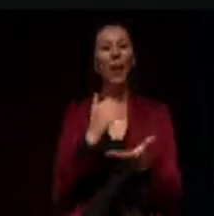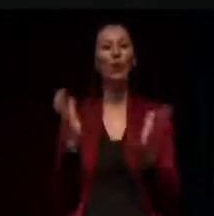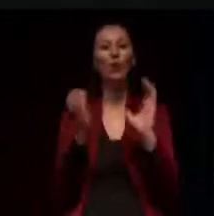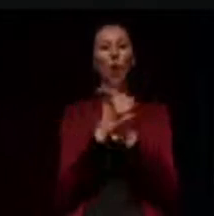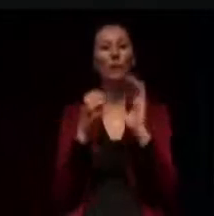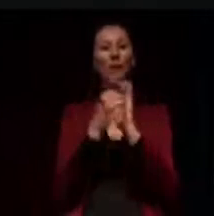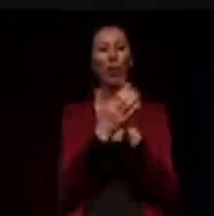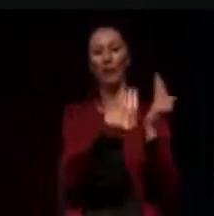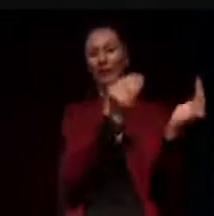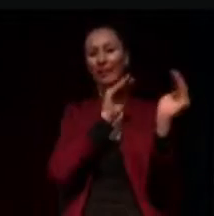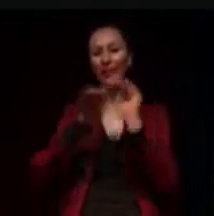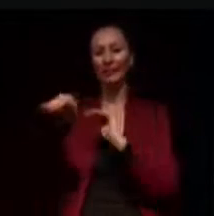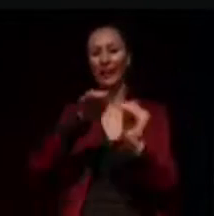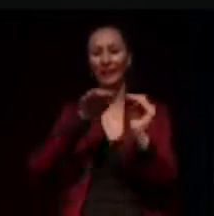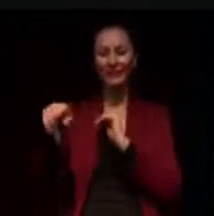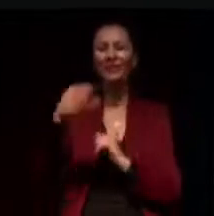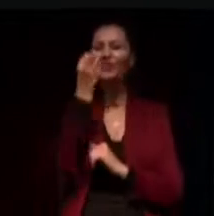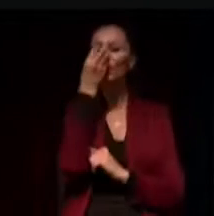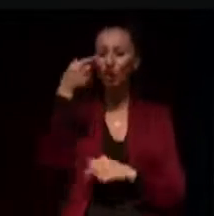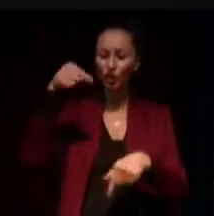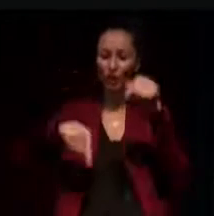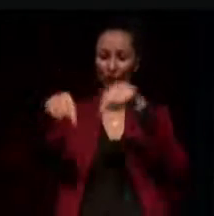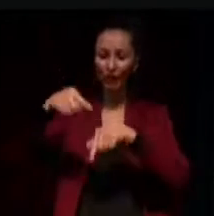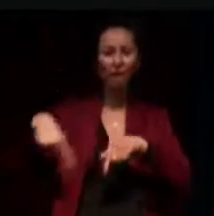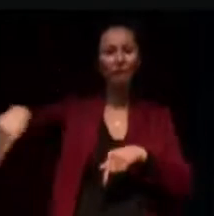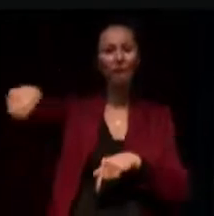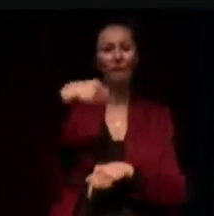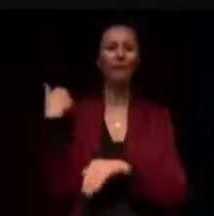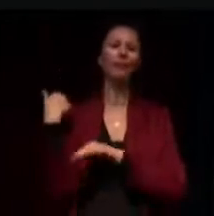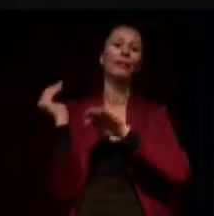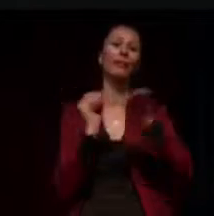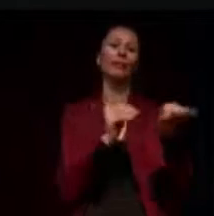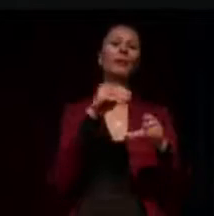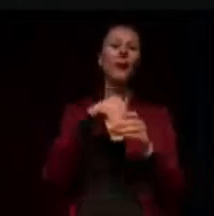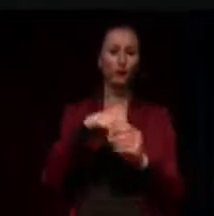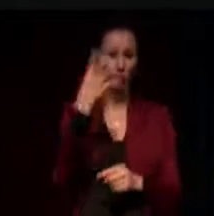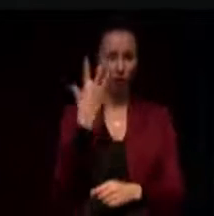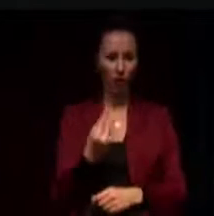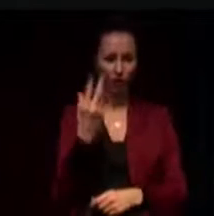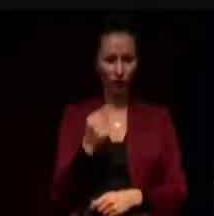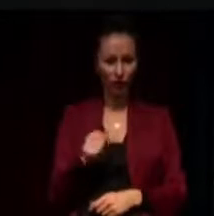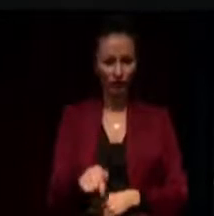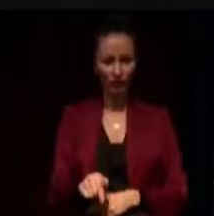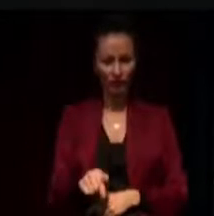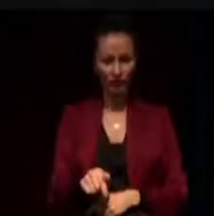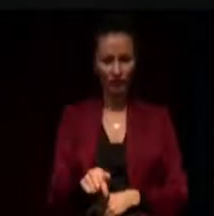biliyorsunuz bunu zaten desteklediğimizi, çiçek üreticilerini desteklemeye devam edip çiçek alacağız.